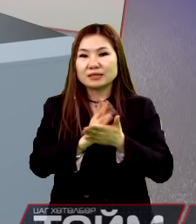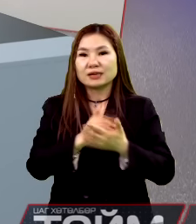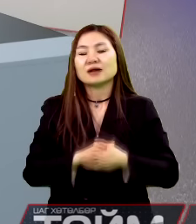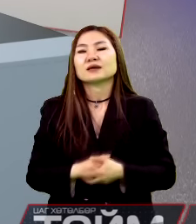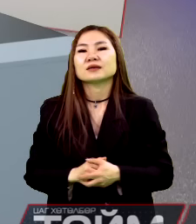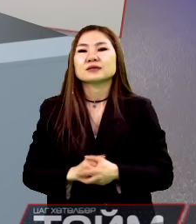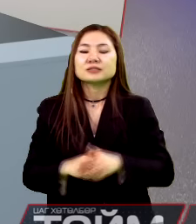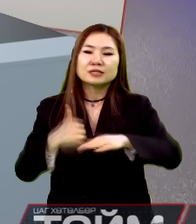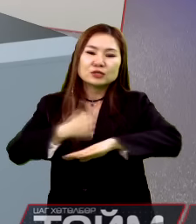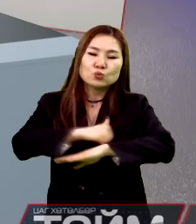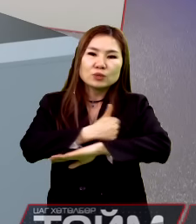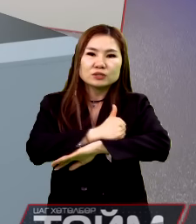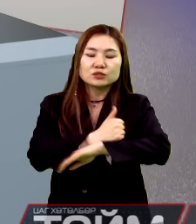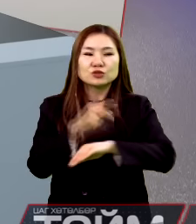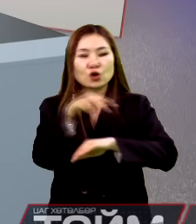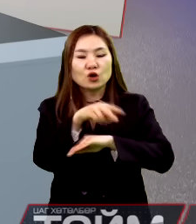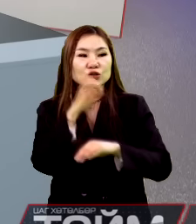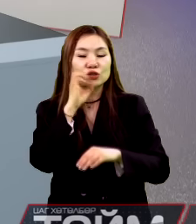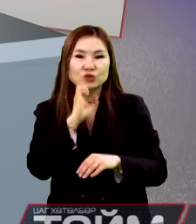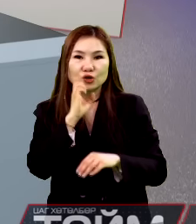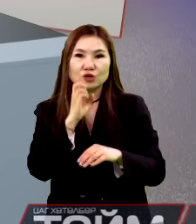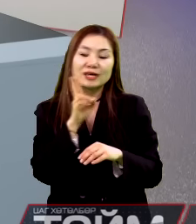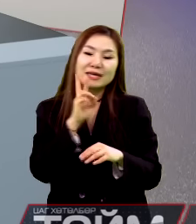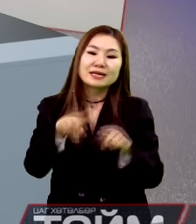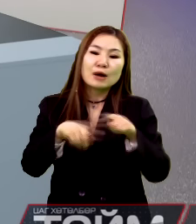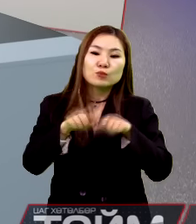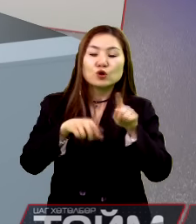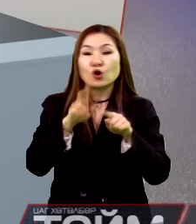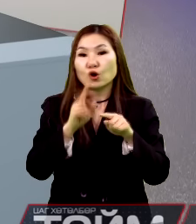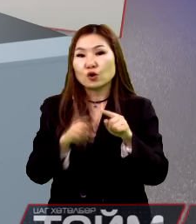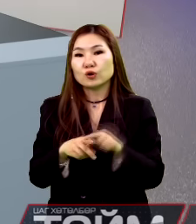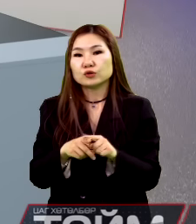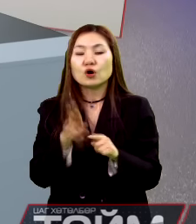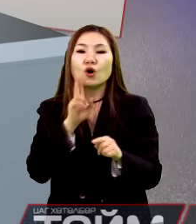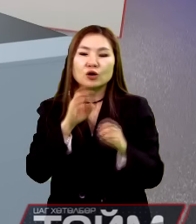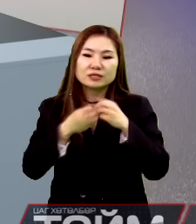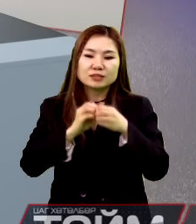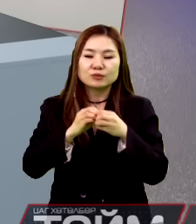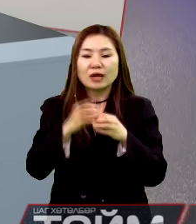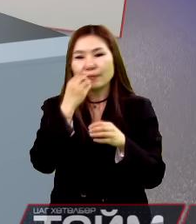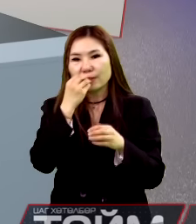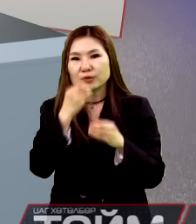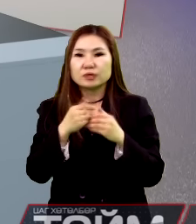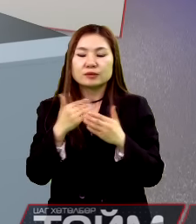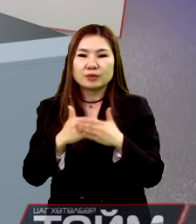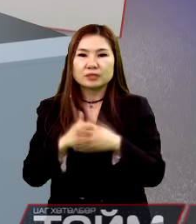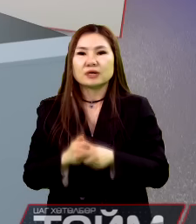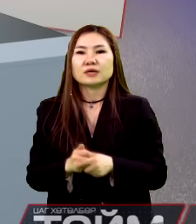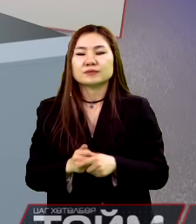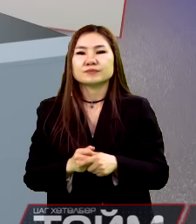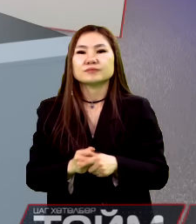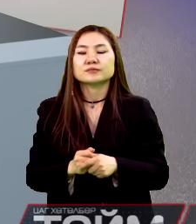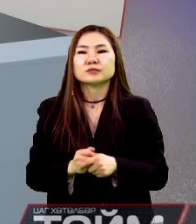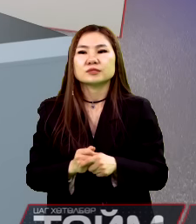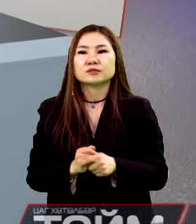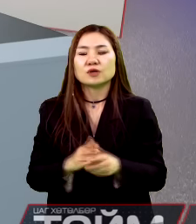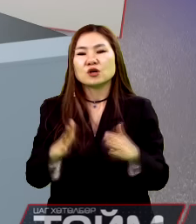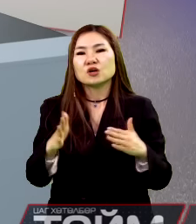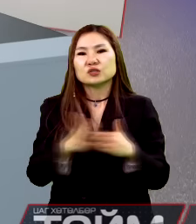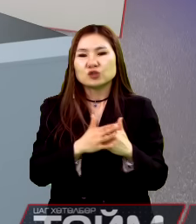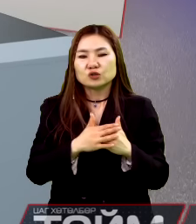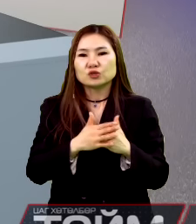л байдаг. Тэрийг ингээд жуулчд орж ирээд маш их сонирхдаг шүү дээ. Эдний гудамжинда ямар хоол хийдэм бол амсаж үзье гээл. Ингээд тэр энийг одоо хоригдж байгаа нь бол